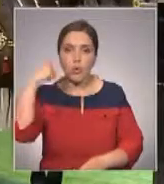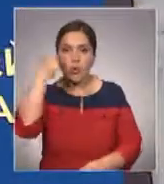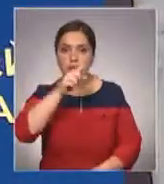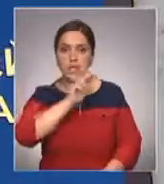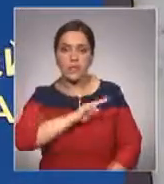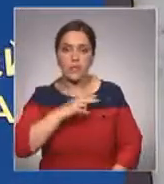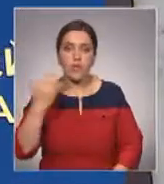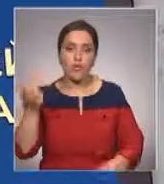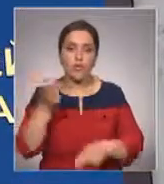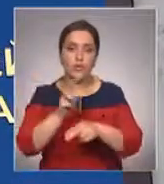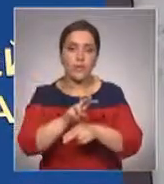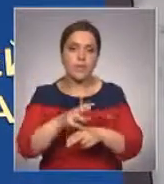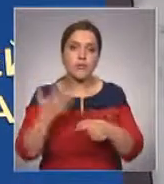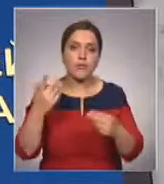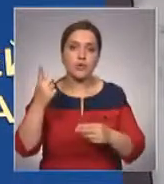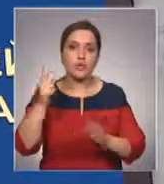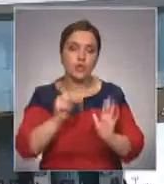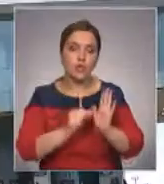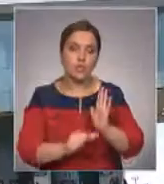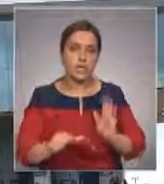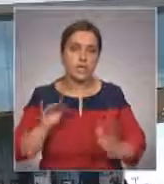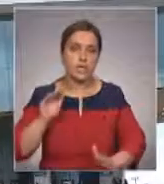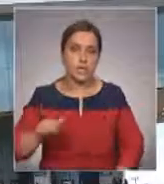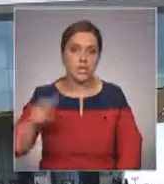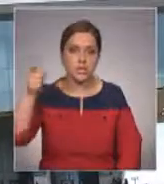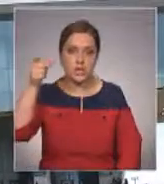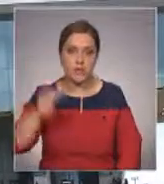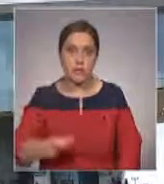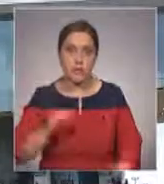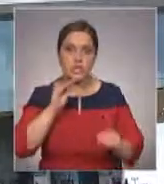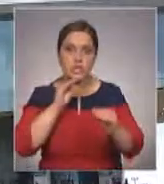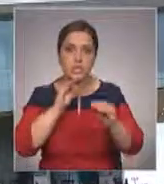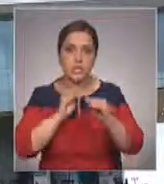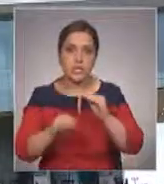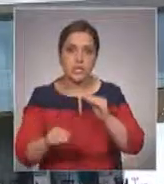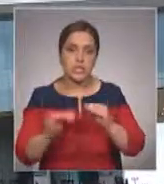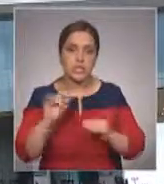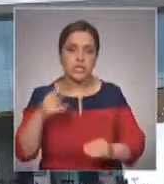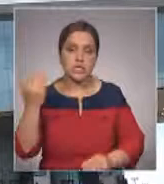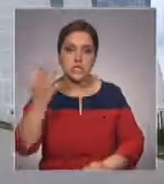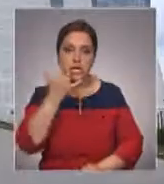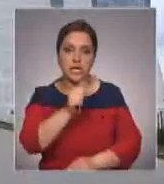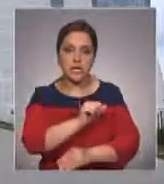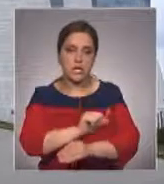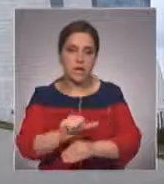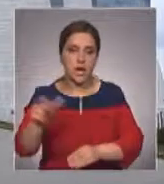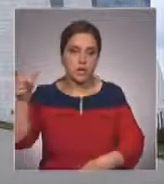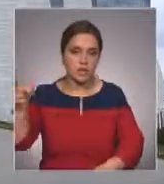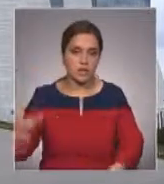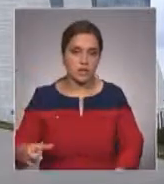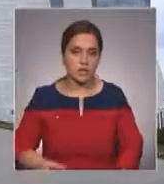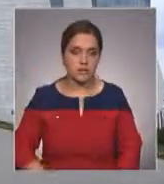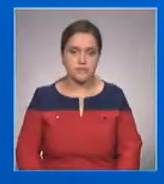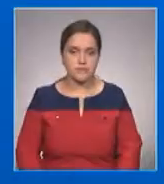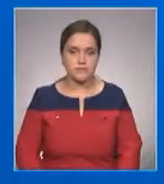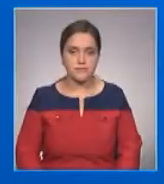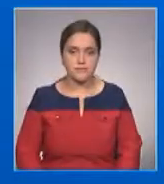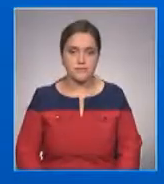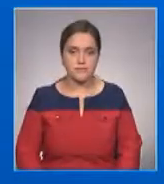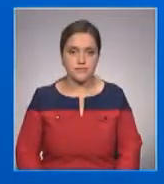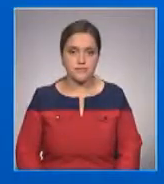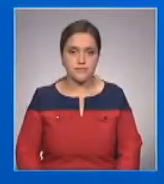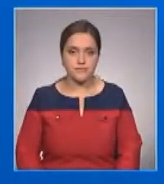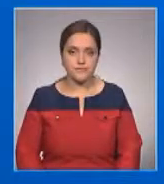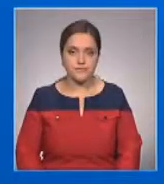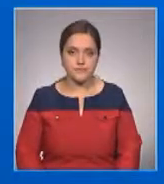год работы его уже посетили 160 тысяч человек. Более 10 тысяч из них – иностранцы.